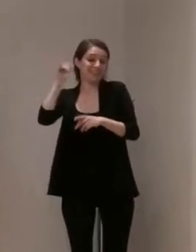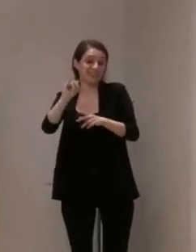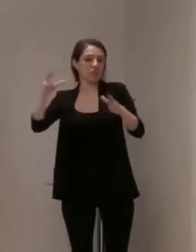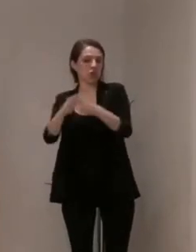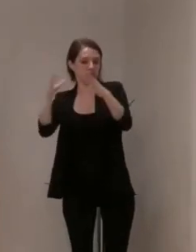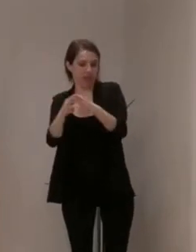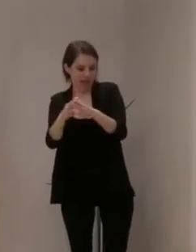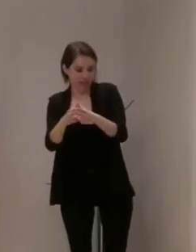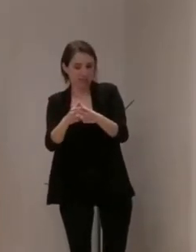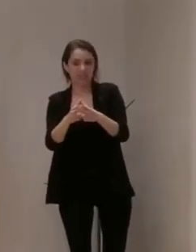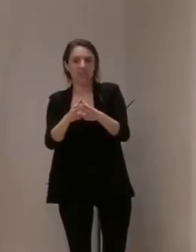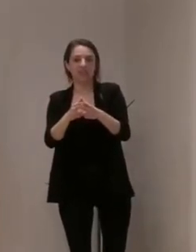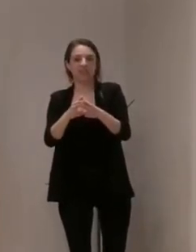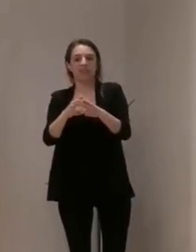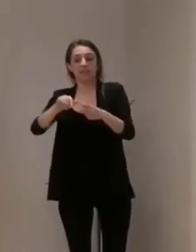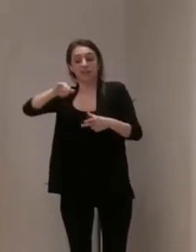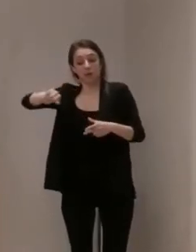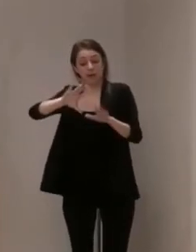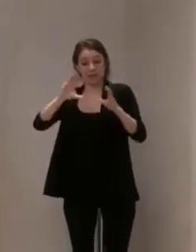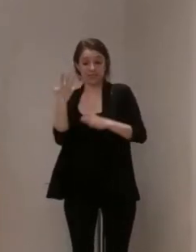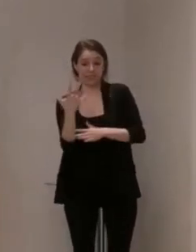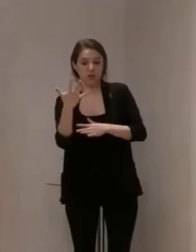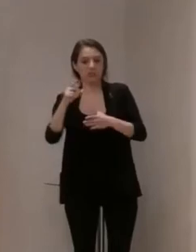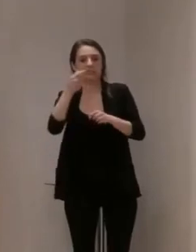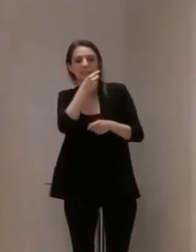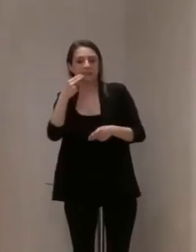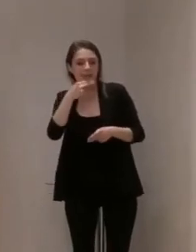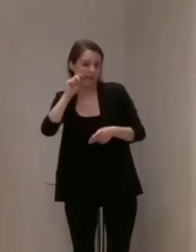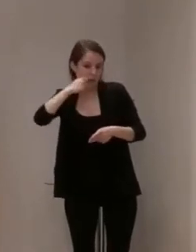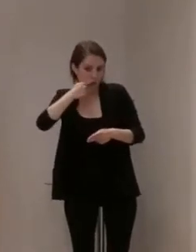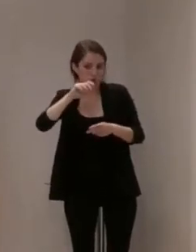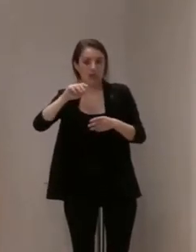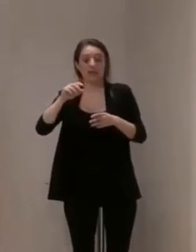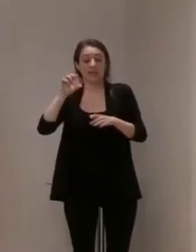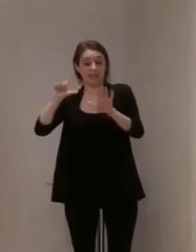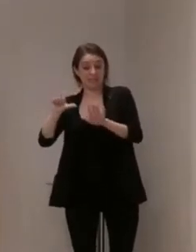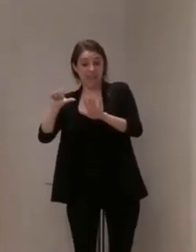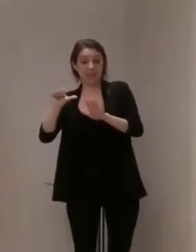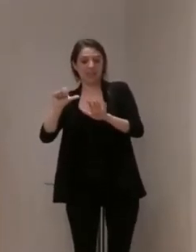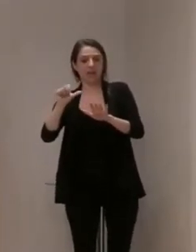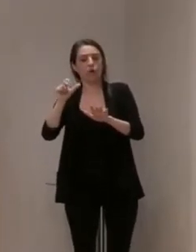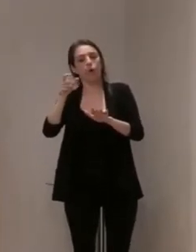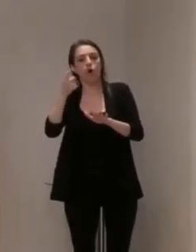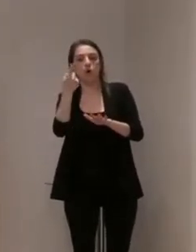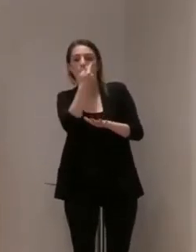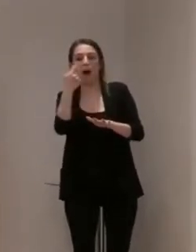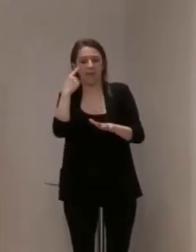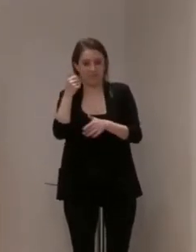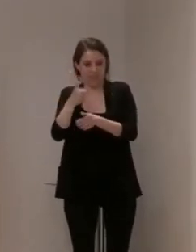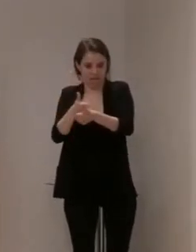El 5, d'escoltes i secretes. El 6, de servei de guàrdia. I el 7,